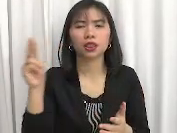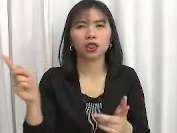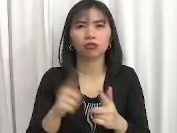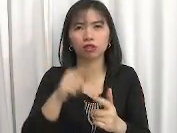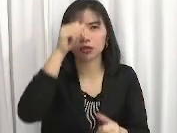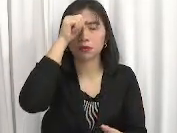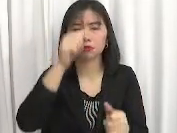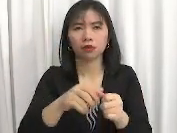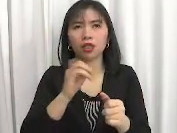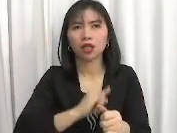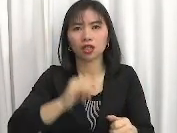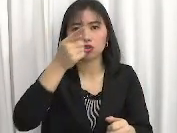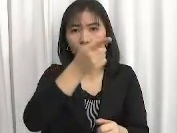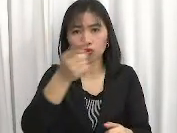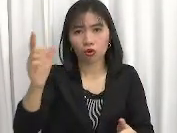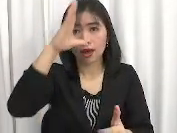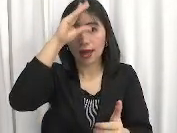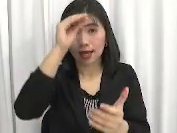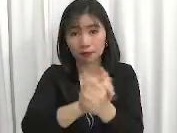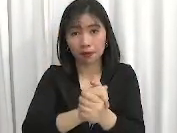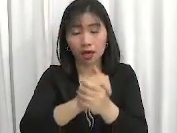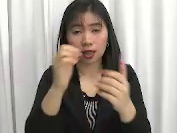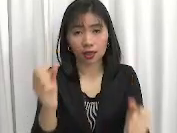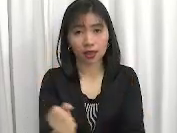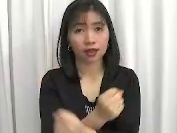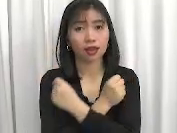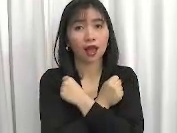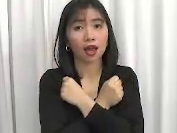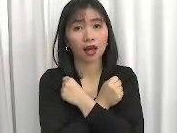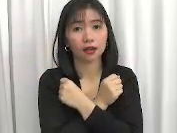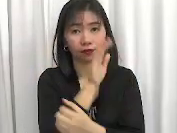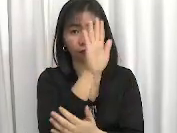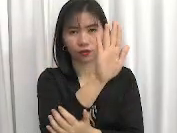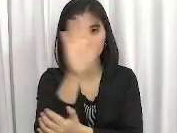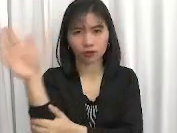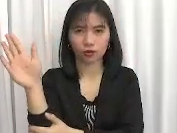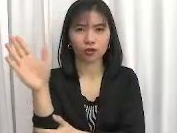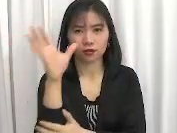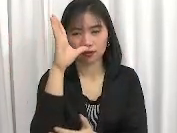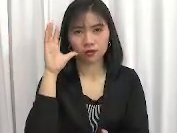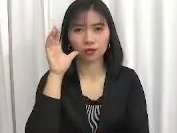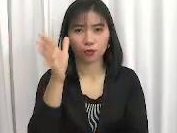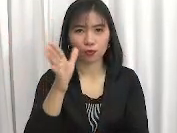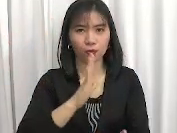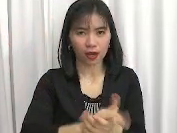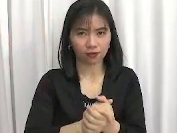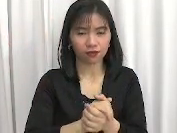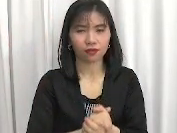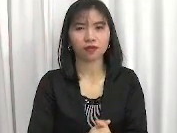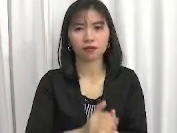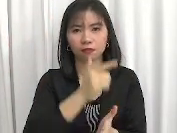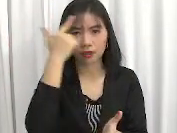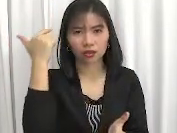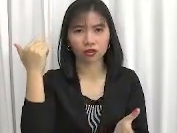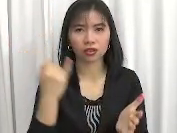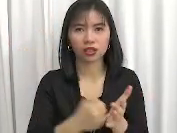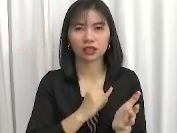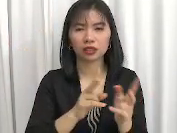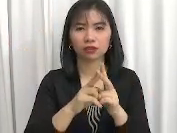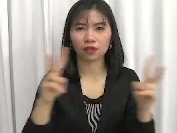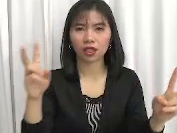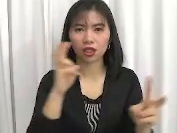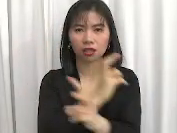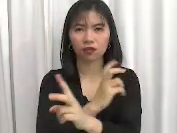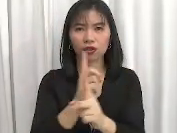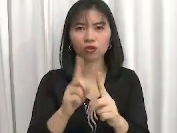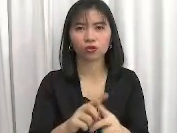husband. Love your wife. Yun. So, yes. Sa totoo lang kasi mahirap i-dear ang isang taong